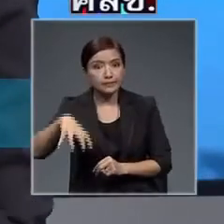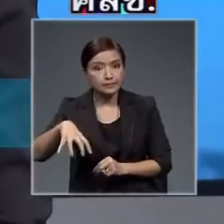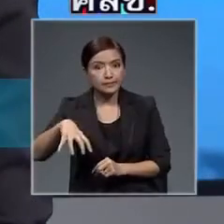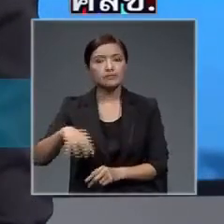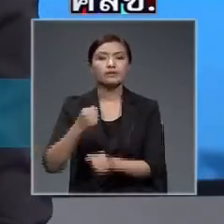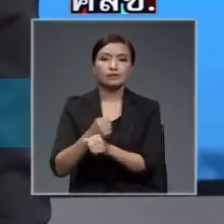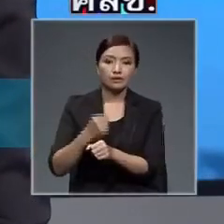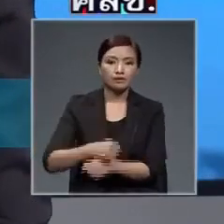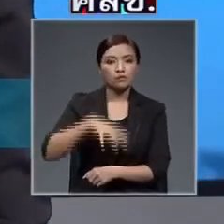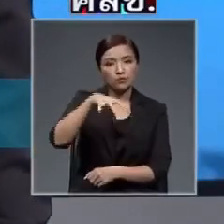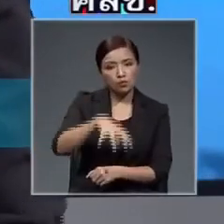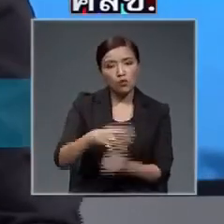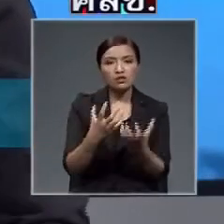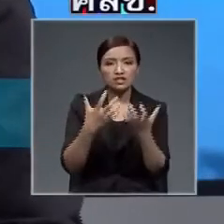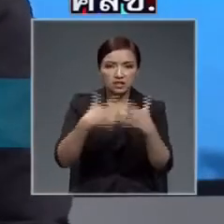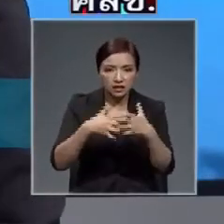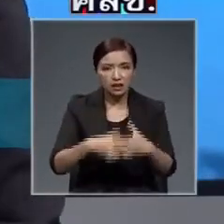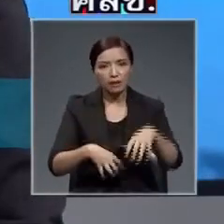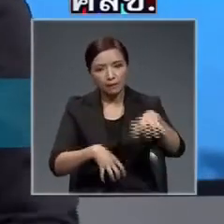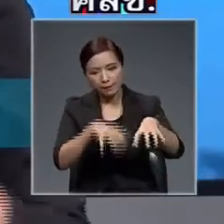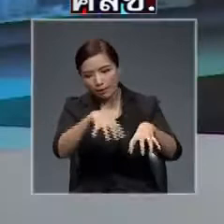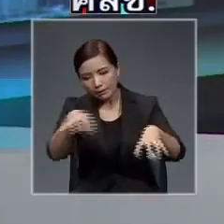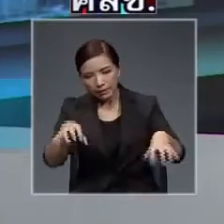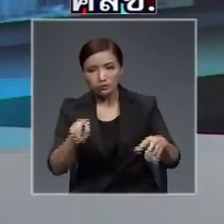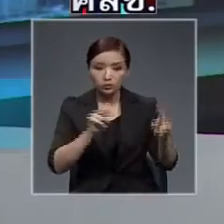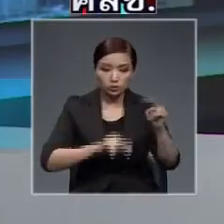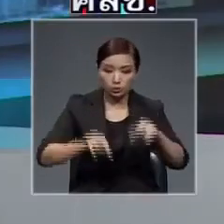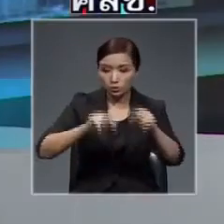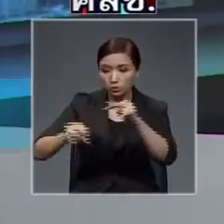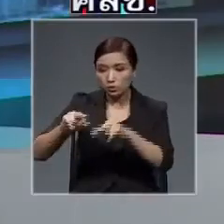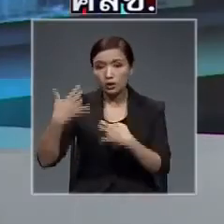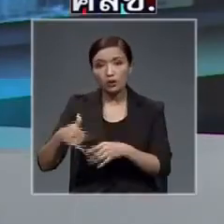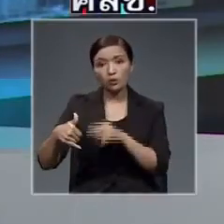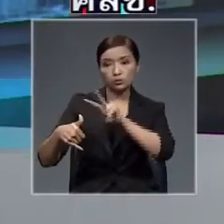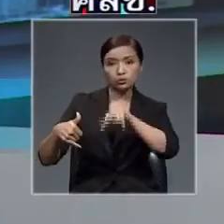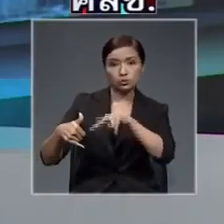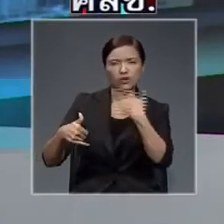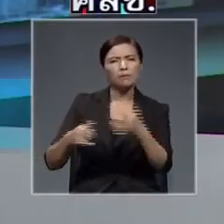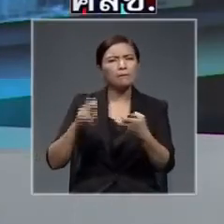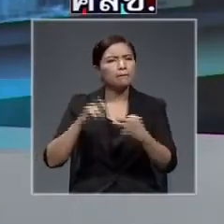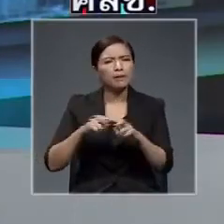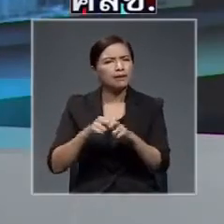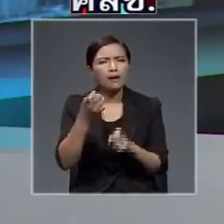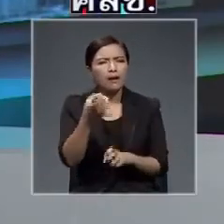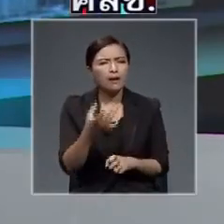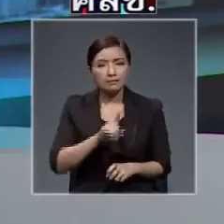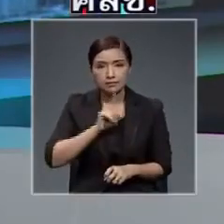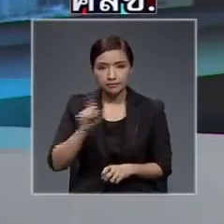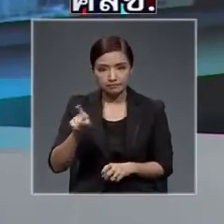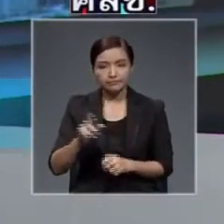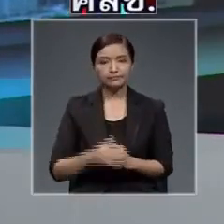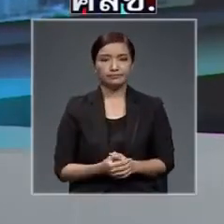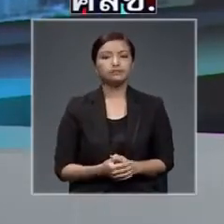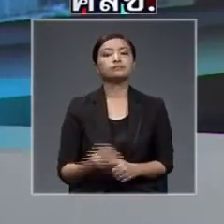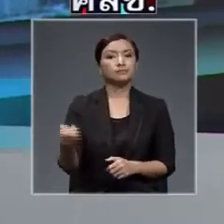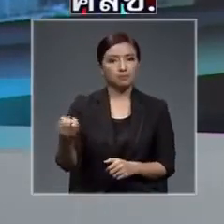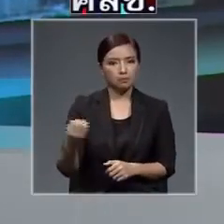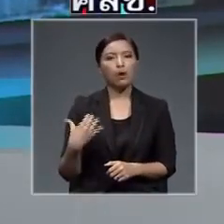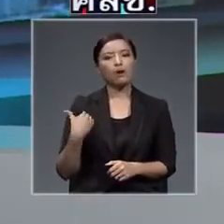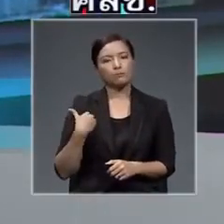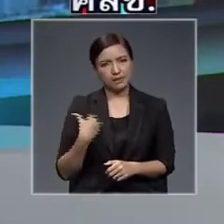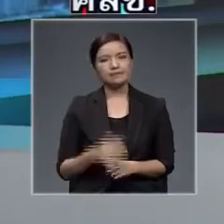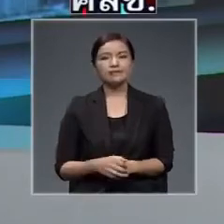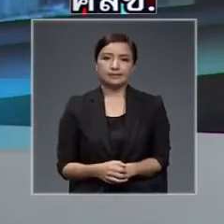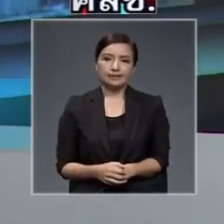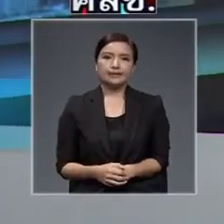ว่าสภาพของการติดตั้งการทำงานของเครื่องรวมไปถึงคนที่ควบคุมเครื่องเราพบปัญหาอะไรบ้างคะ ค่ะก็มีรายงานผลการ